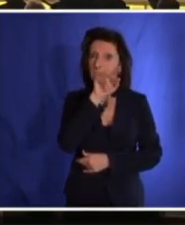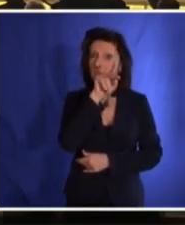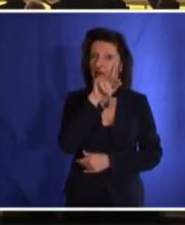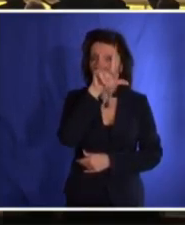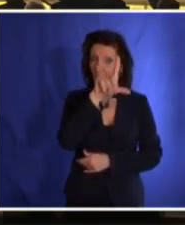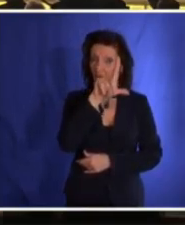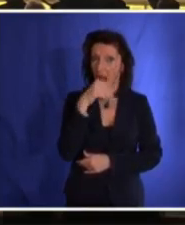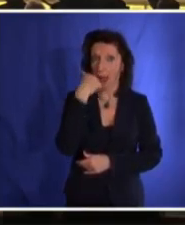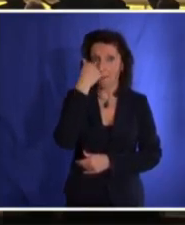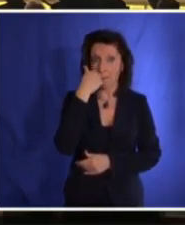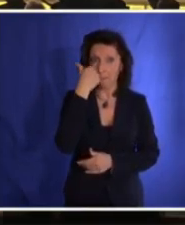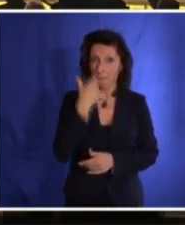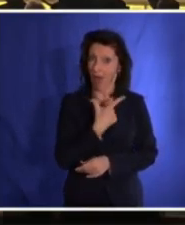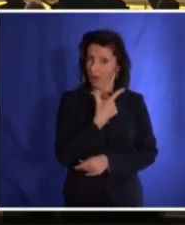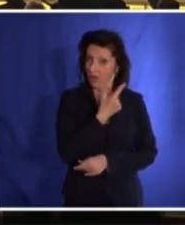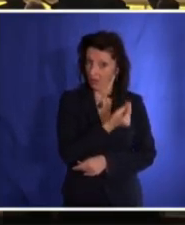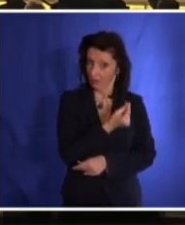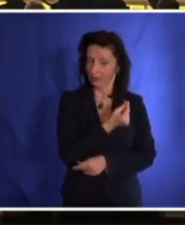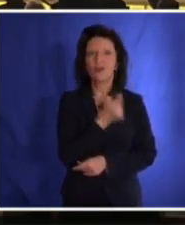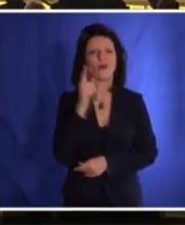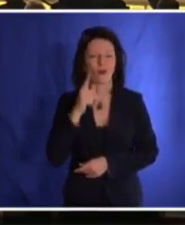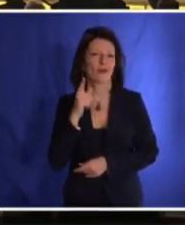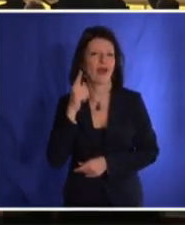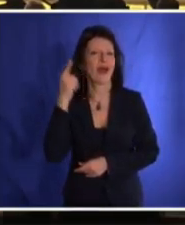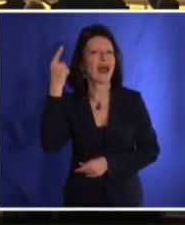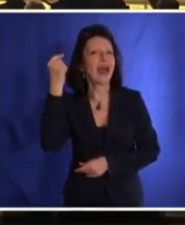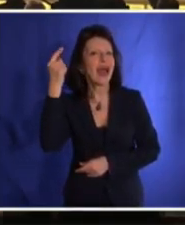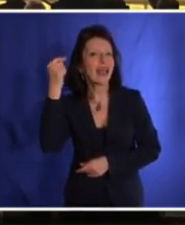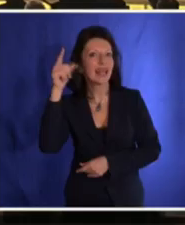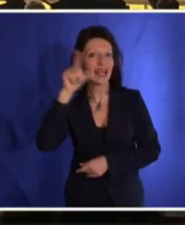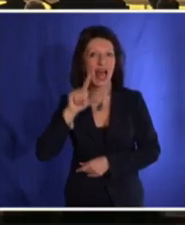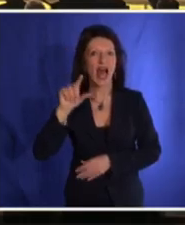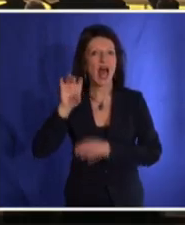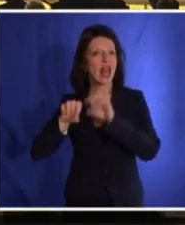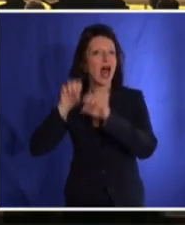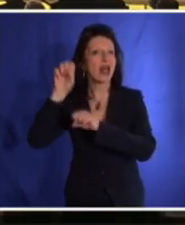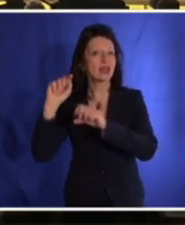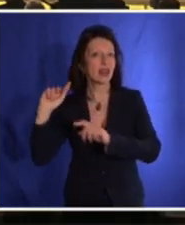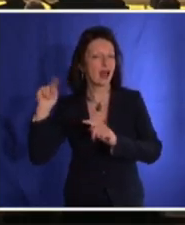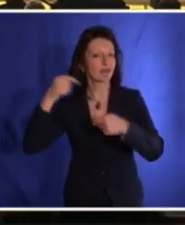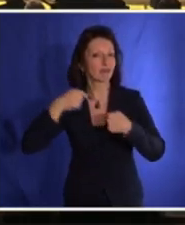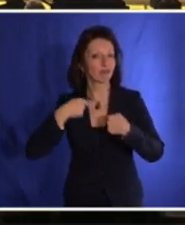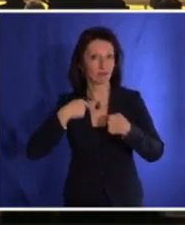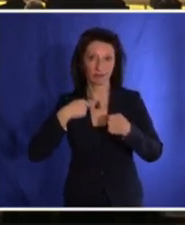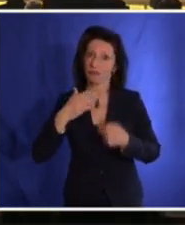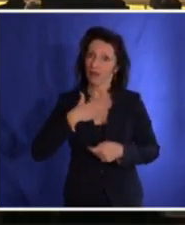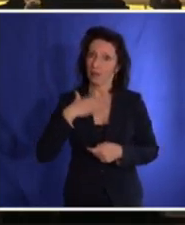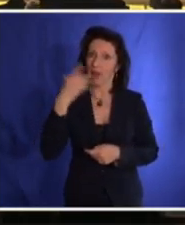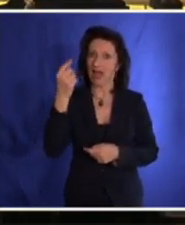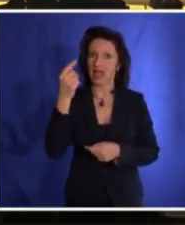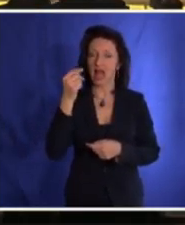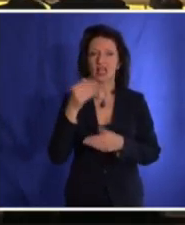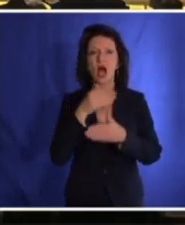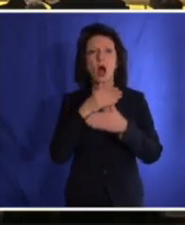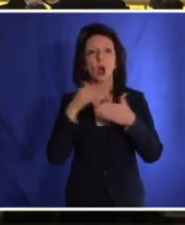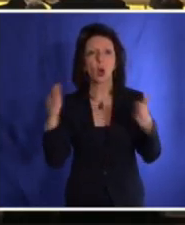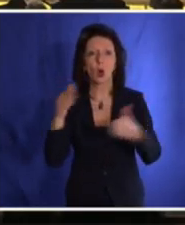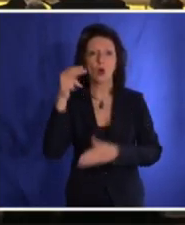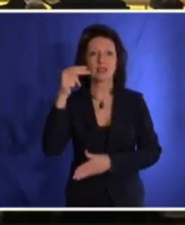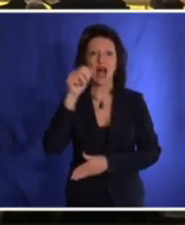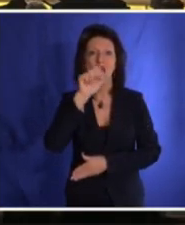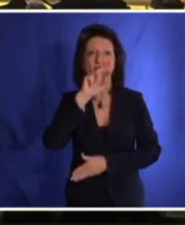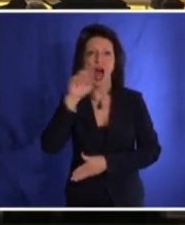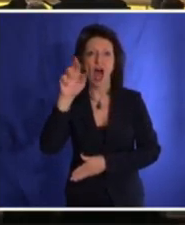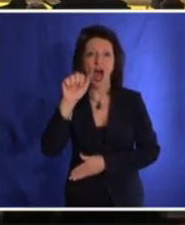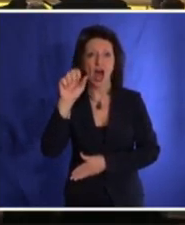Eltern. Meine Eltern kommen aus Großharras im nördlichen Weinviertel. Dort haben